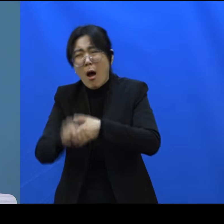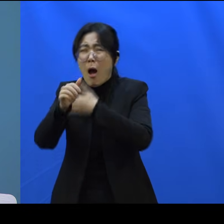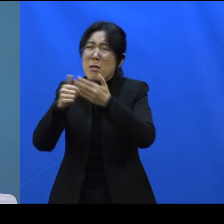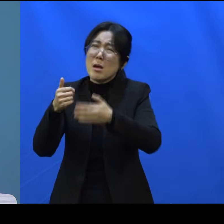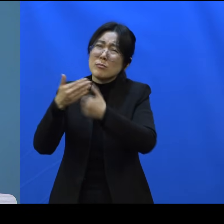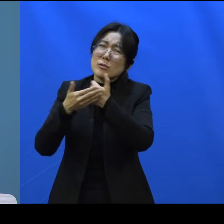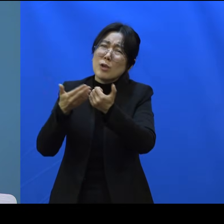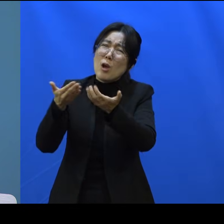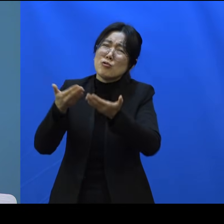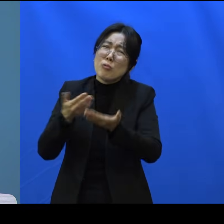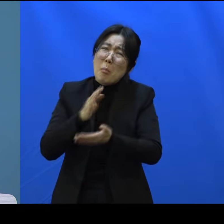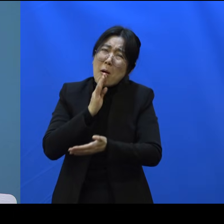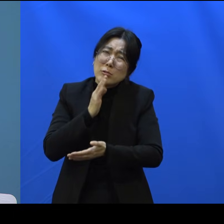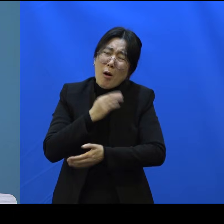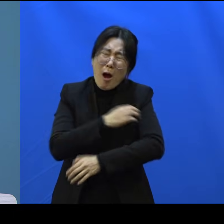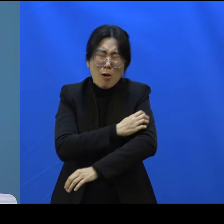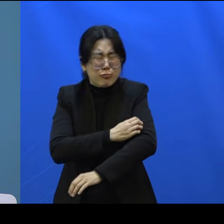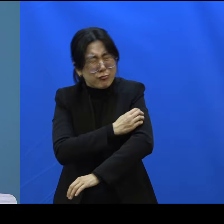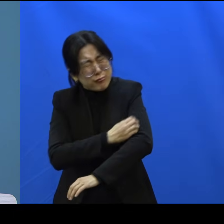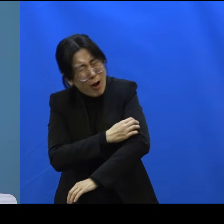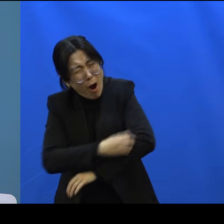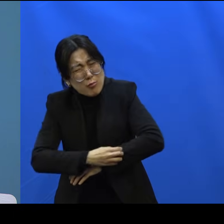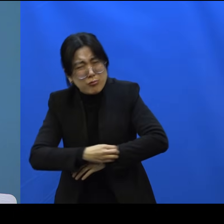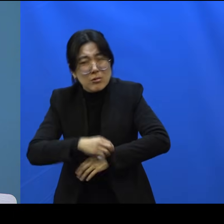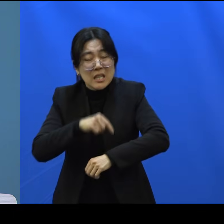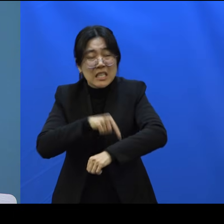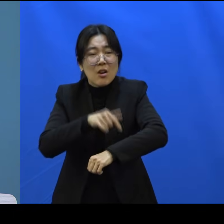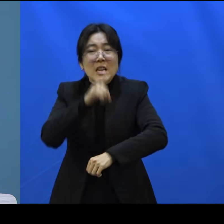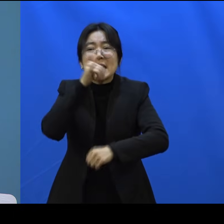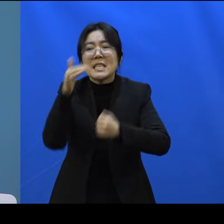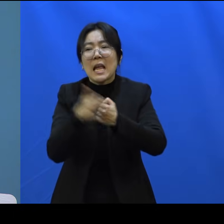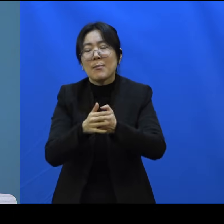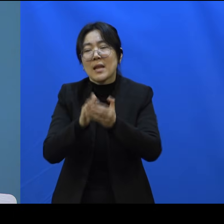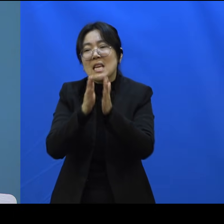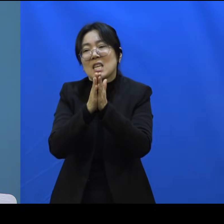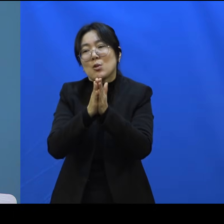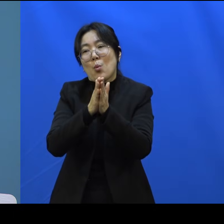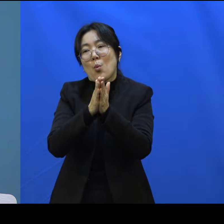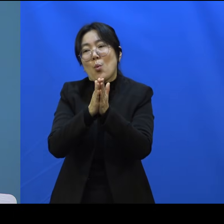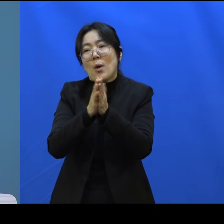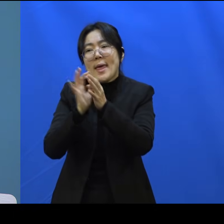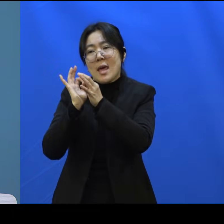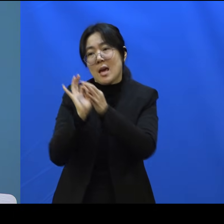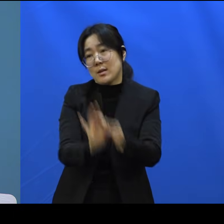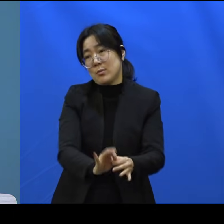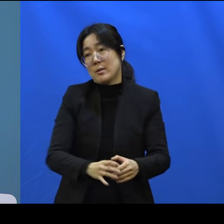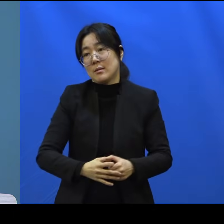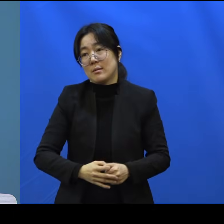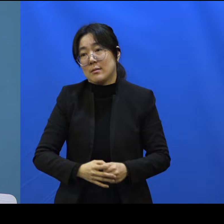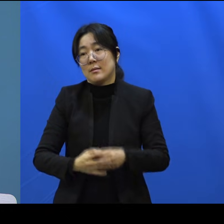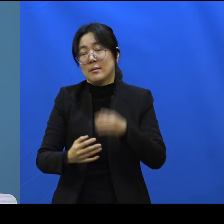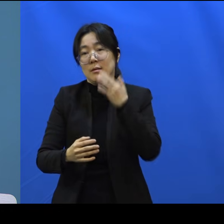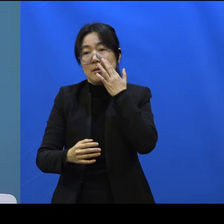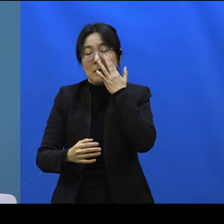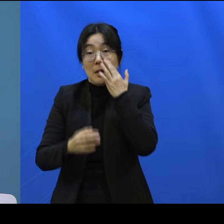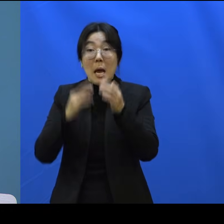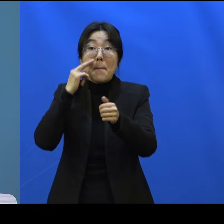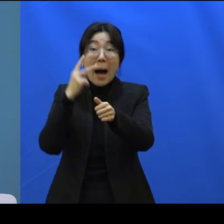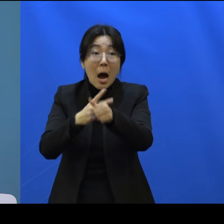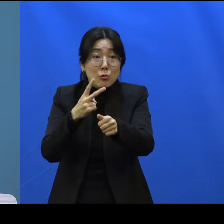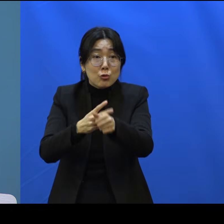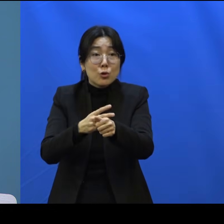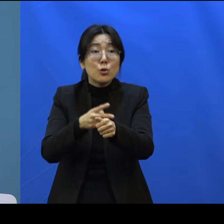거예요. 근데 하나님이 바울이 여러분 영적인 사람이고 굉장히 신실한 사람이지만 인간이라는 거죠.